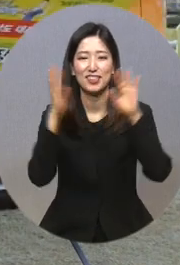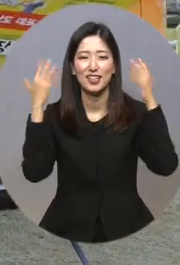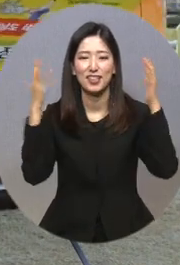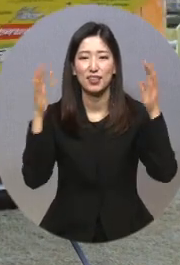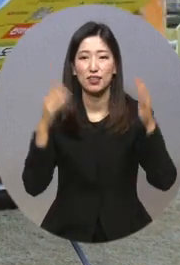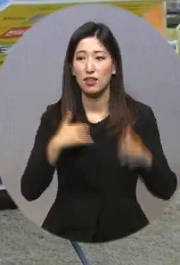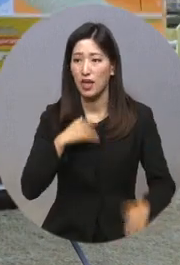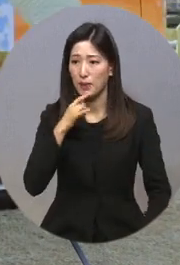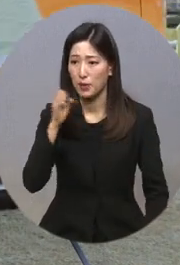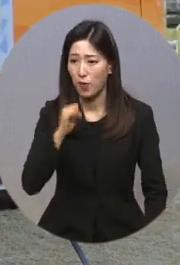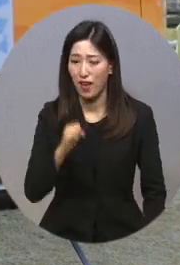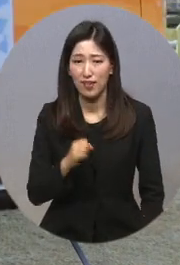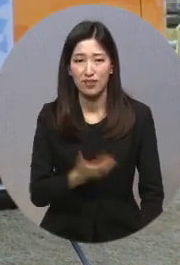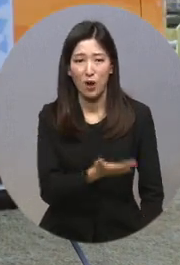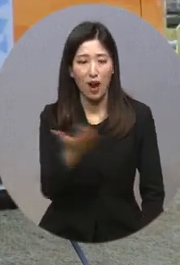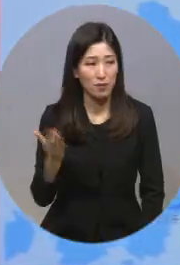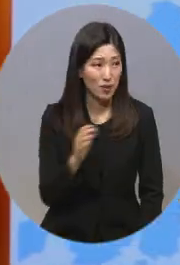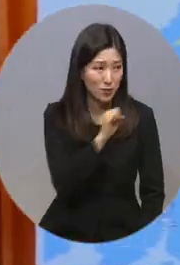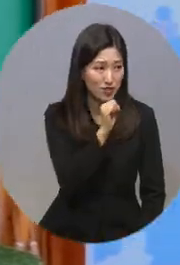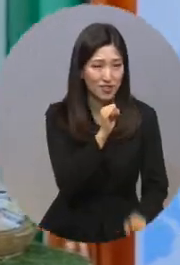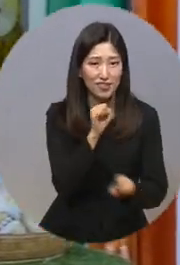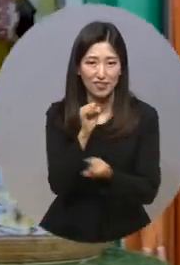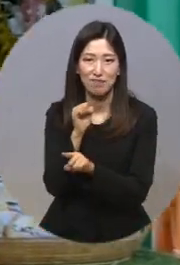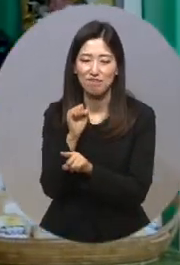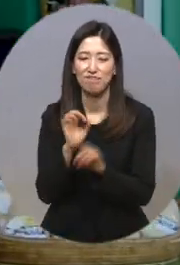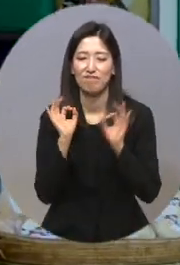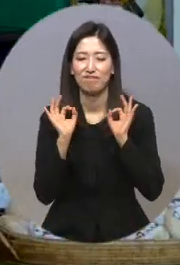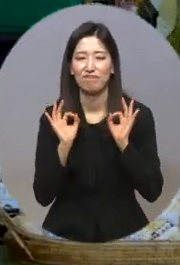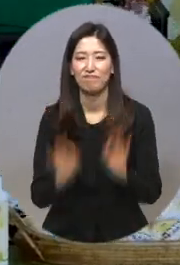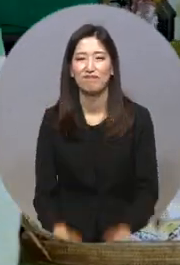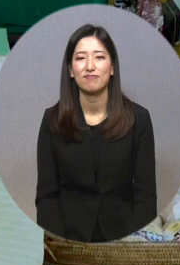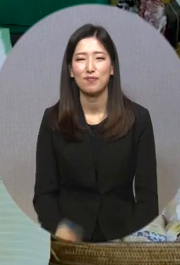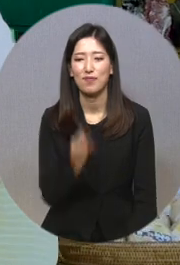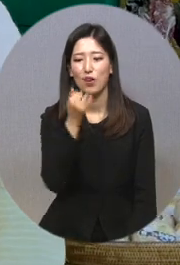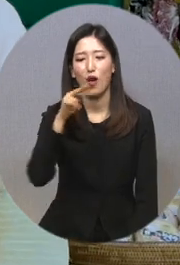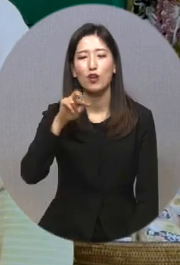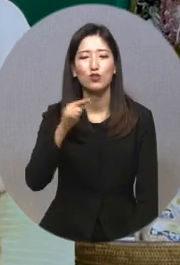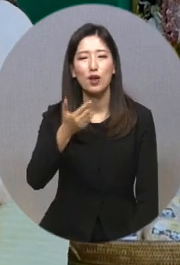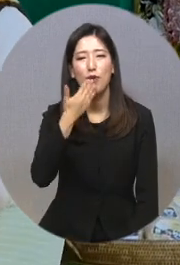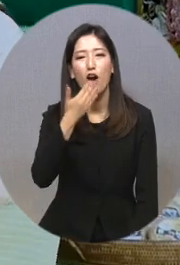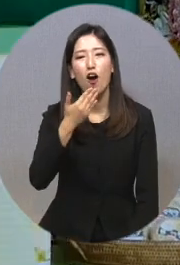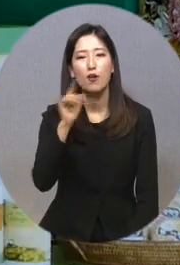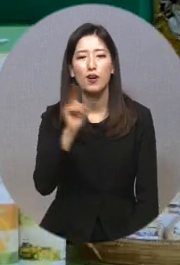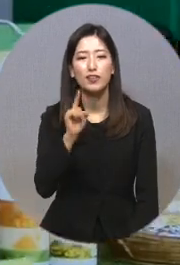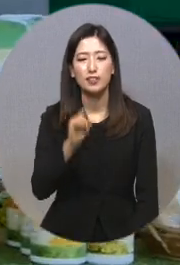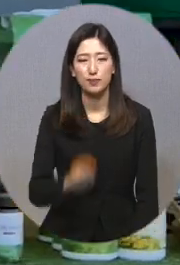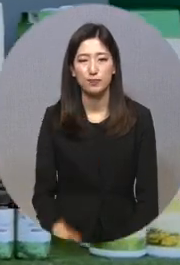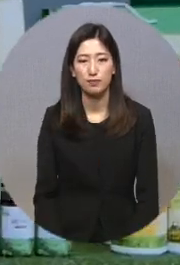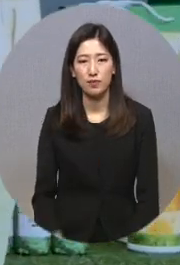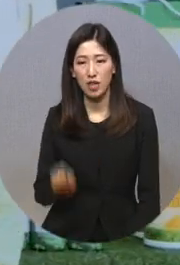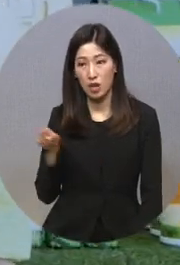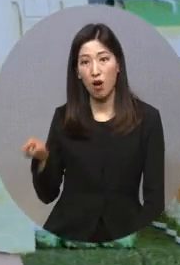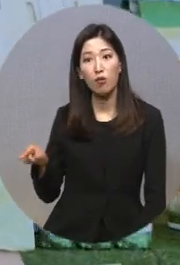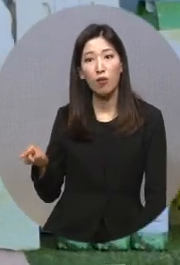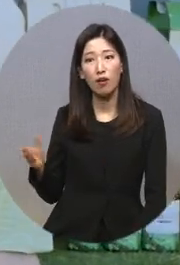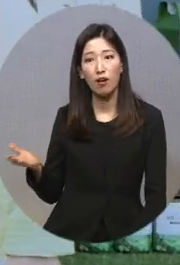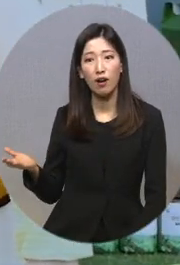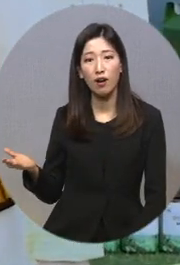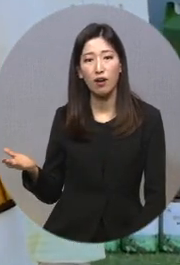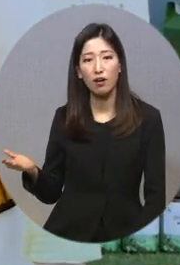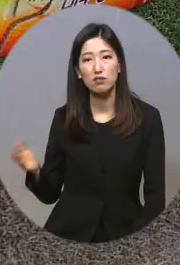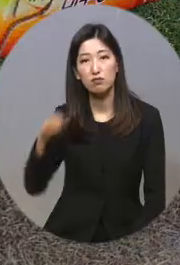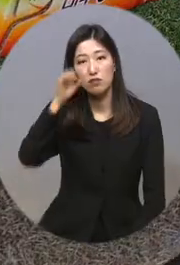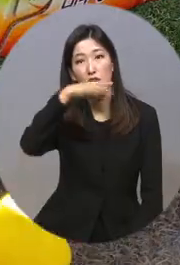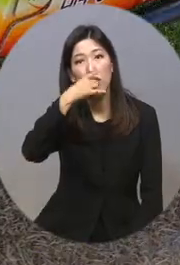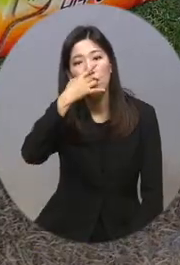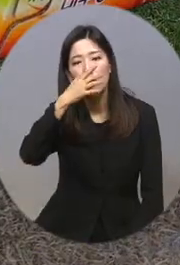나만 좋아요? 다 좋죠? 네 그렇습니다. 화순에 어떤 먹거리 드리는지 한번 소개 읊어드리도록 하겠습니다. 그냥 쌀